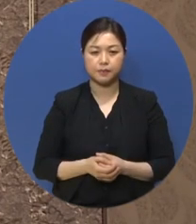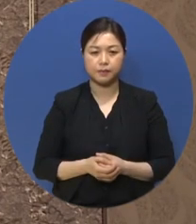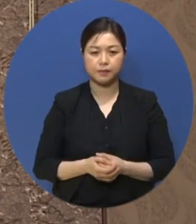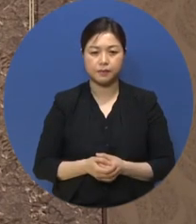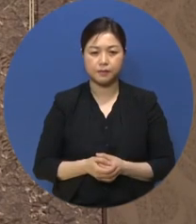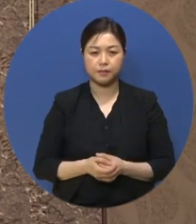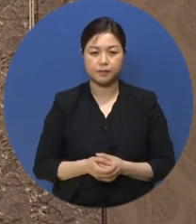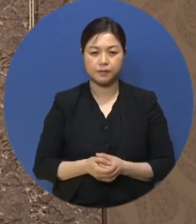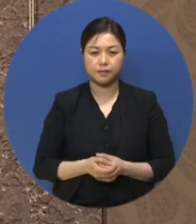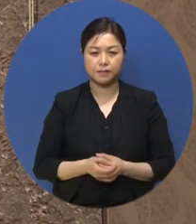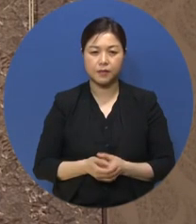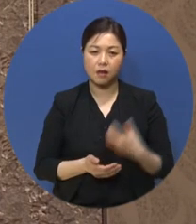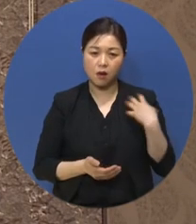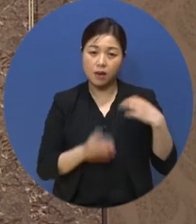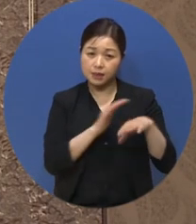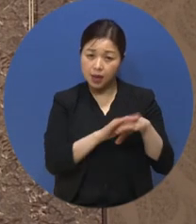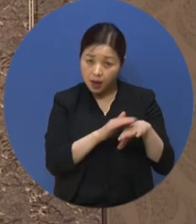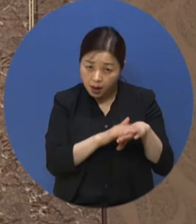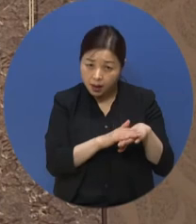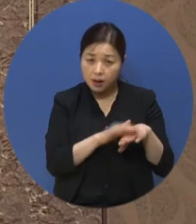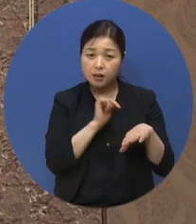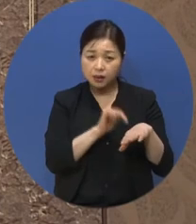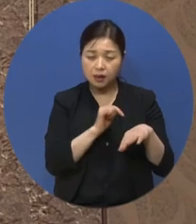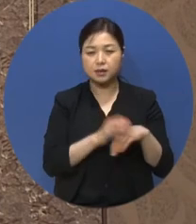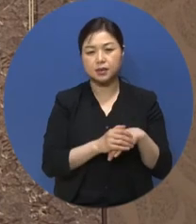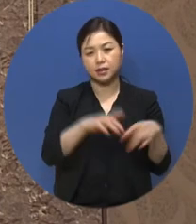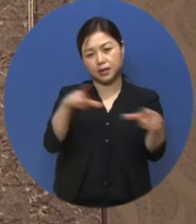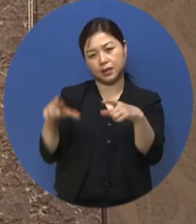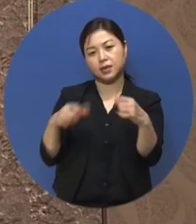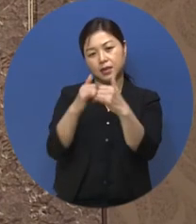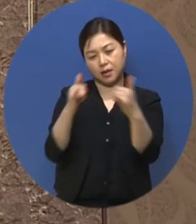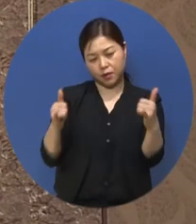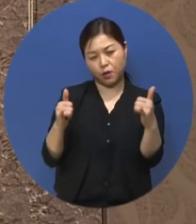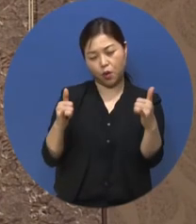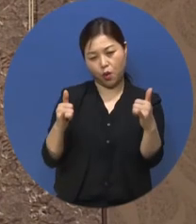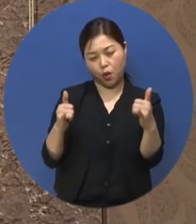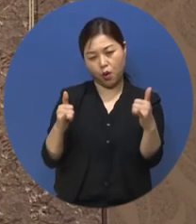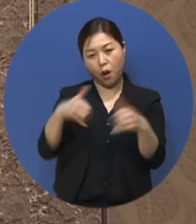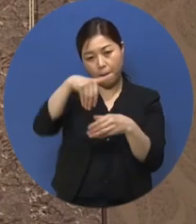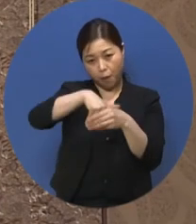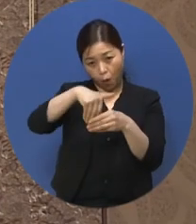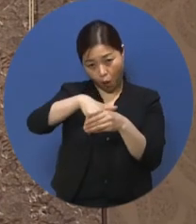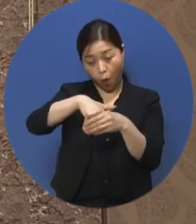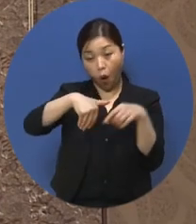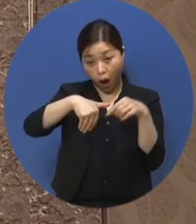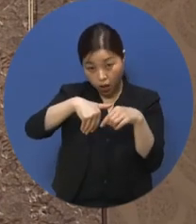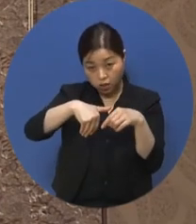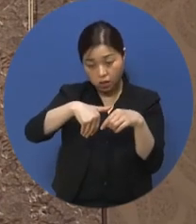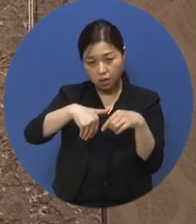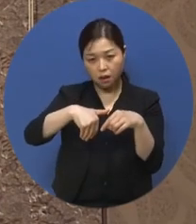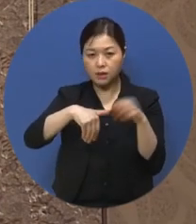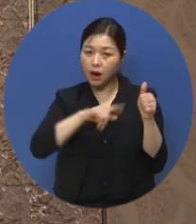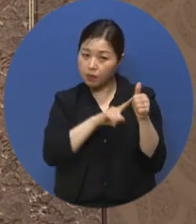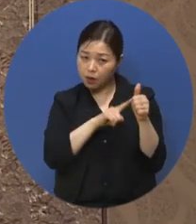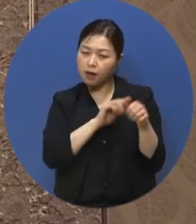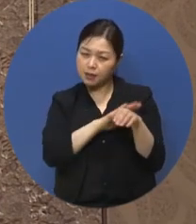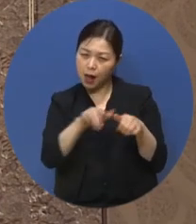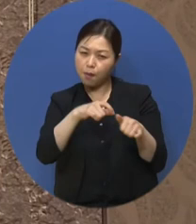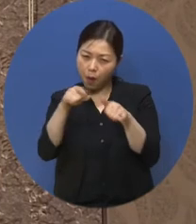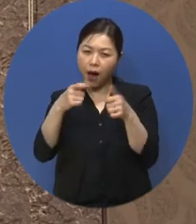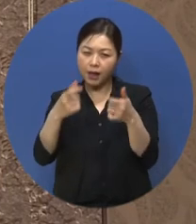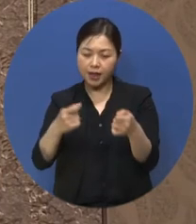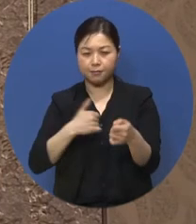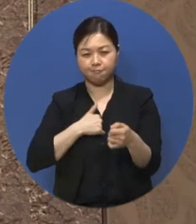그 역할을 잘 해야지만 주민들도 자기가 선택한 의원이 잘 뽑았다는 자부심